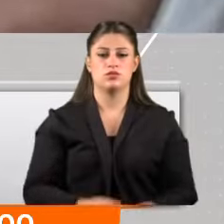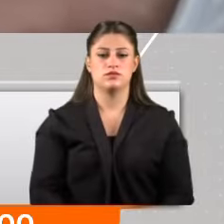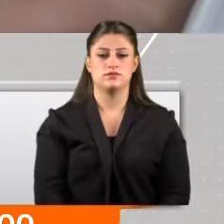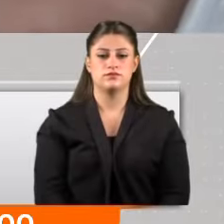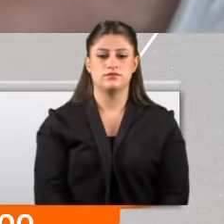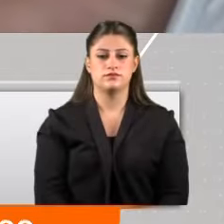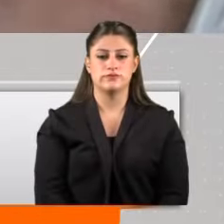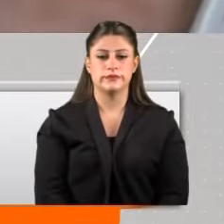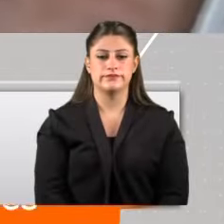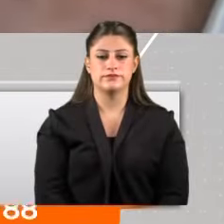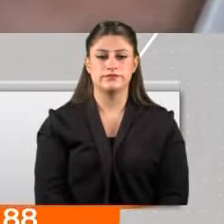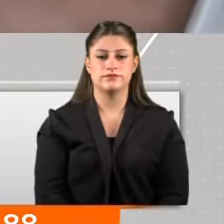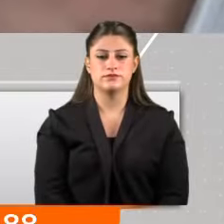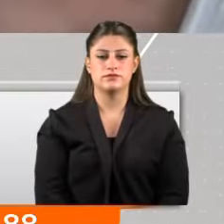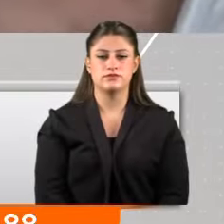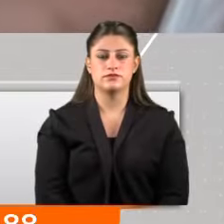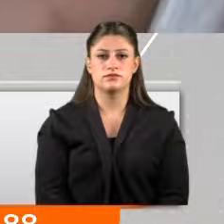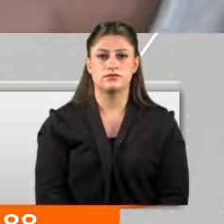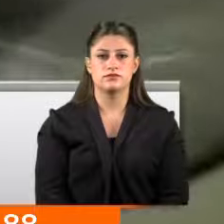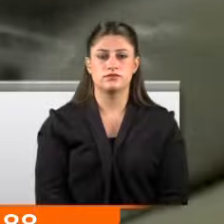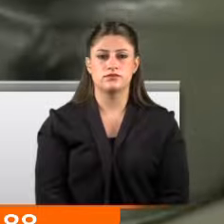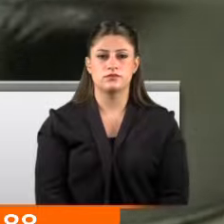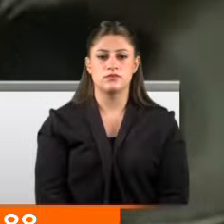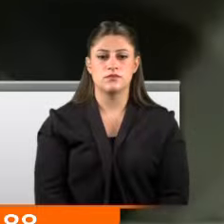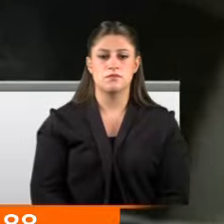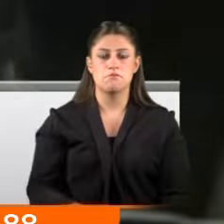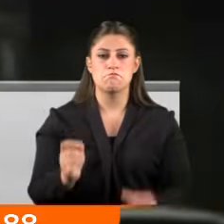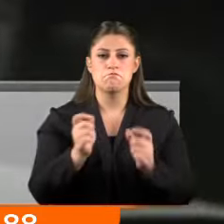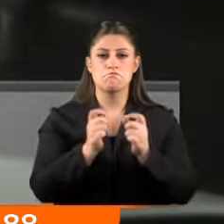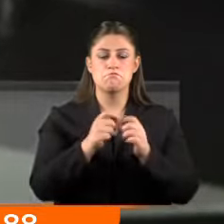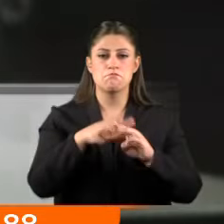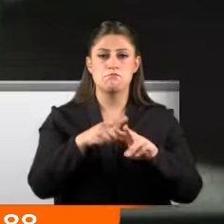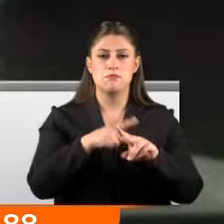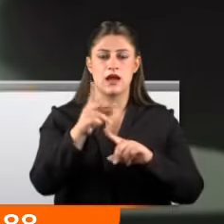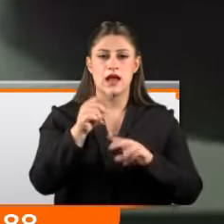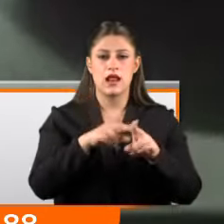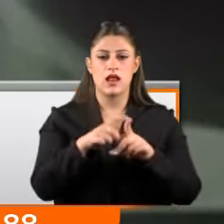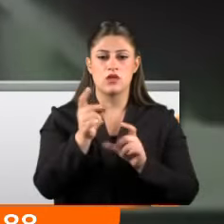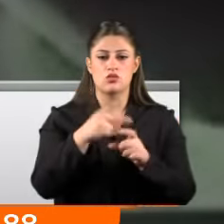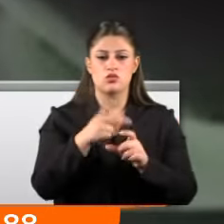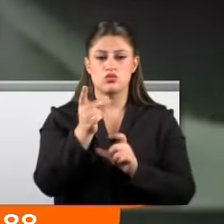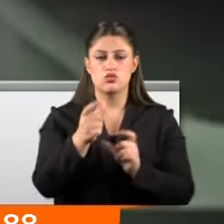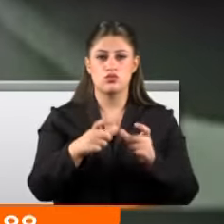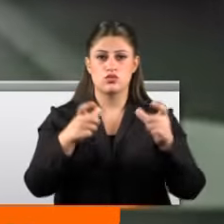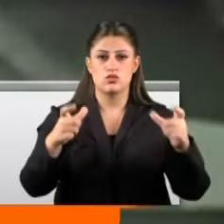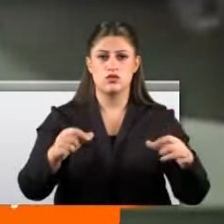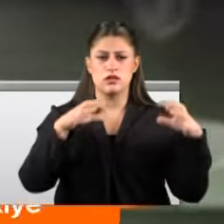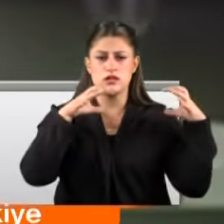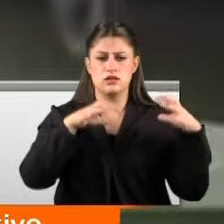Çok hasar var. Hepsi gitti zaten. Beylikdüzü'nde de yağışlı hava kazayı beraberinde getirdi.